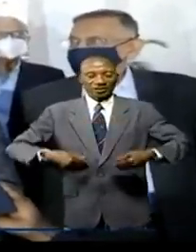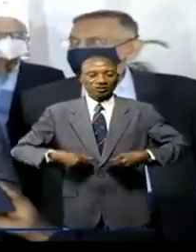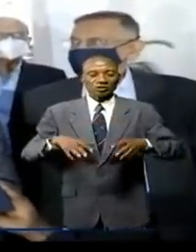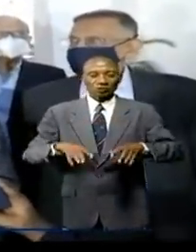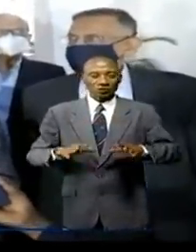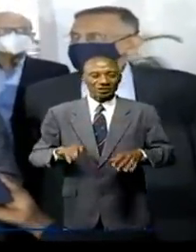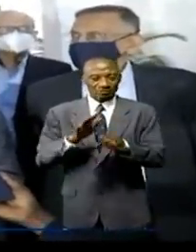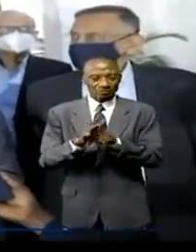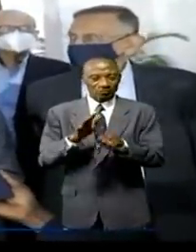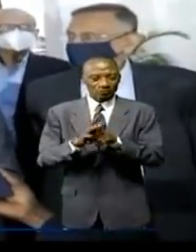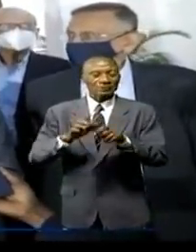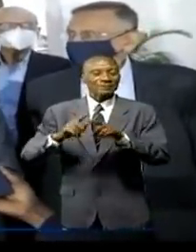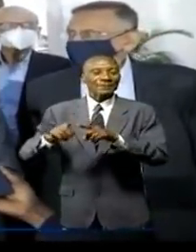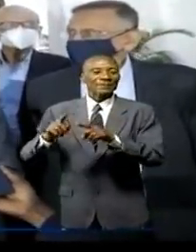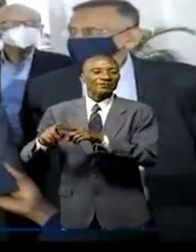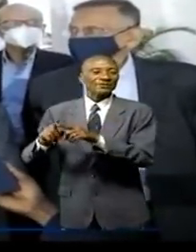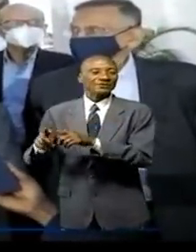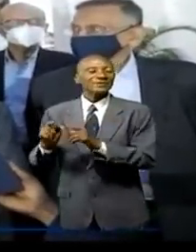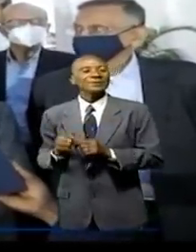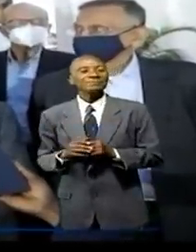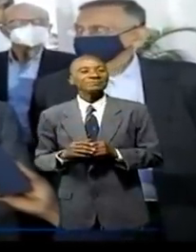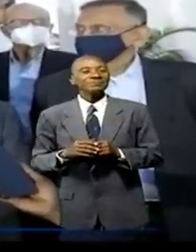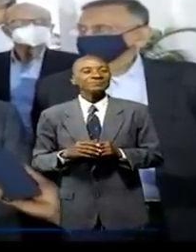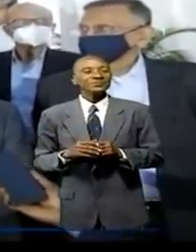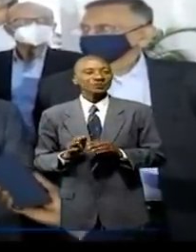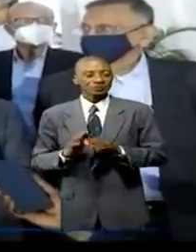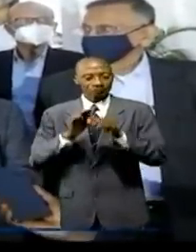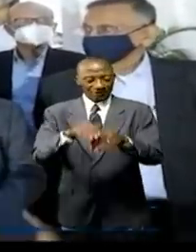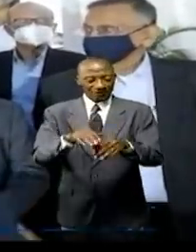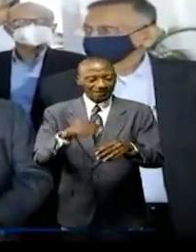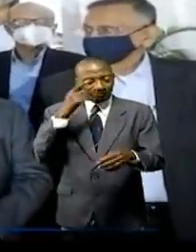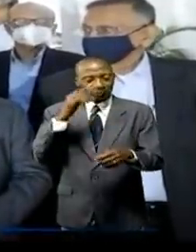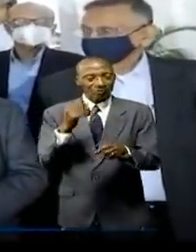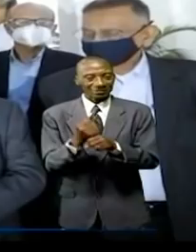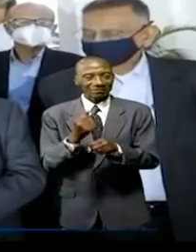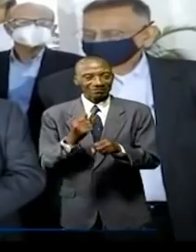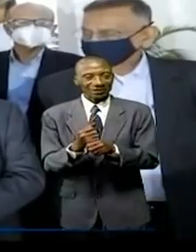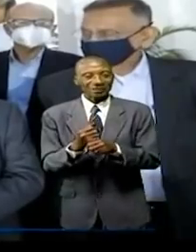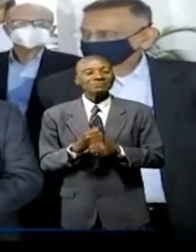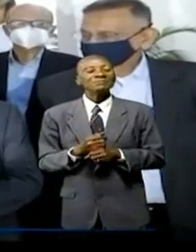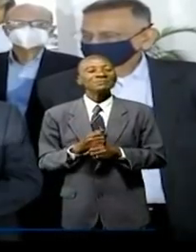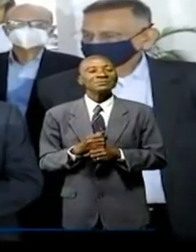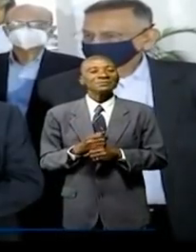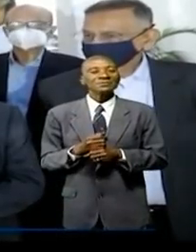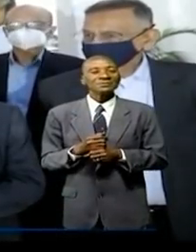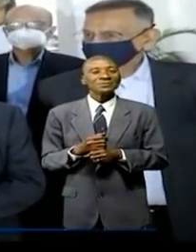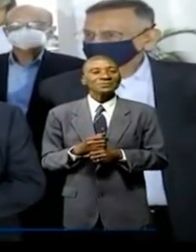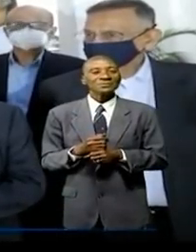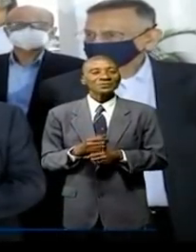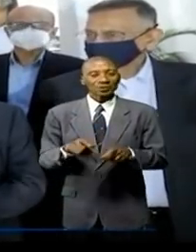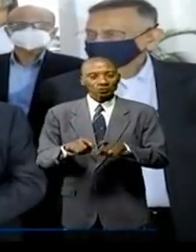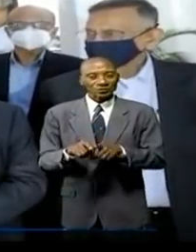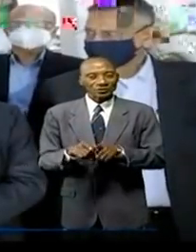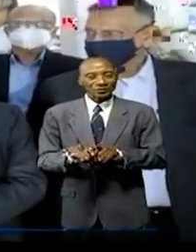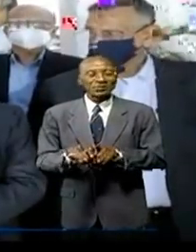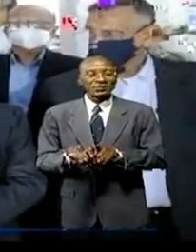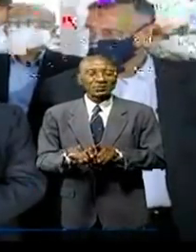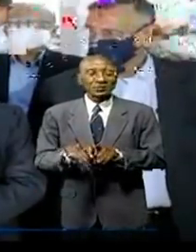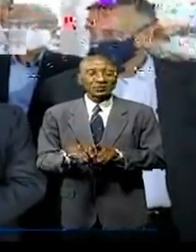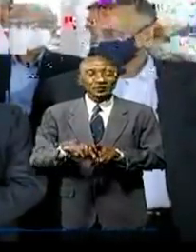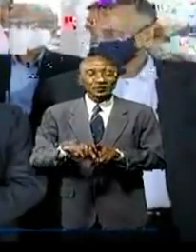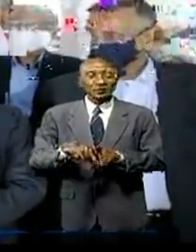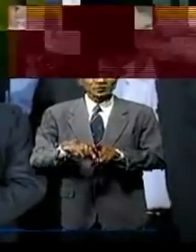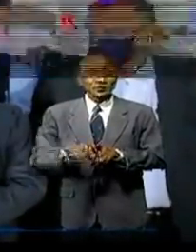l'usine aussi des créations des chariots pour magasins, ils auront également de l'emploi. Et les